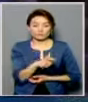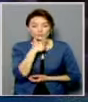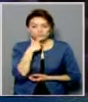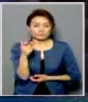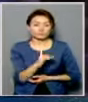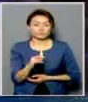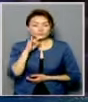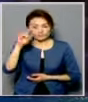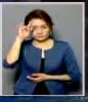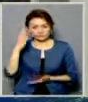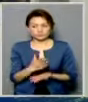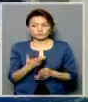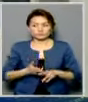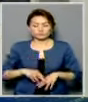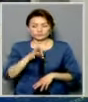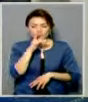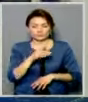увидели историю Казахстана в этот период.